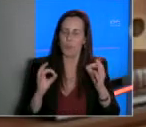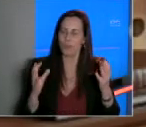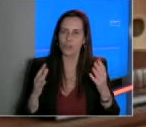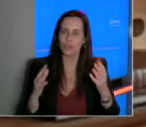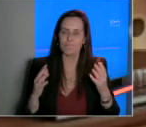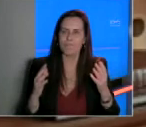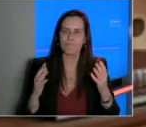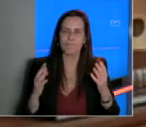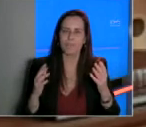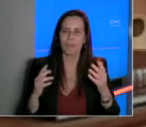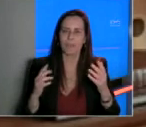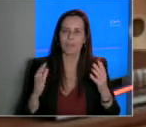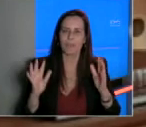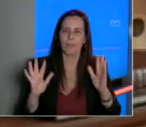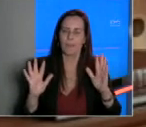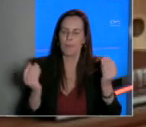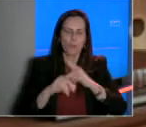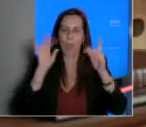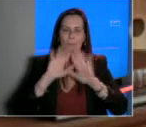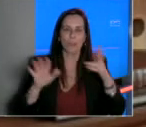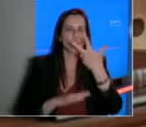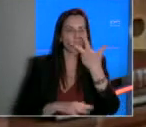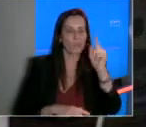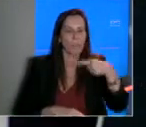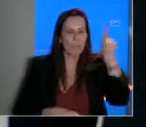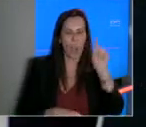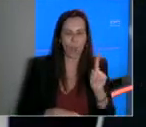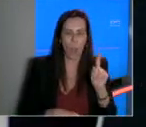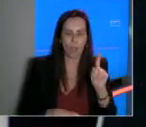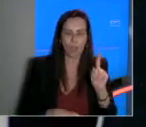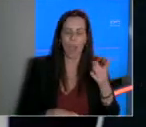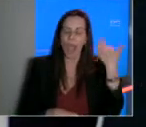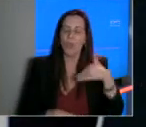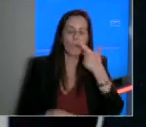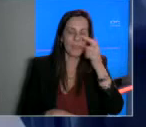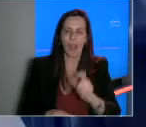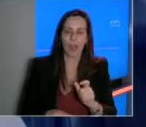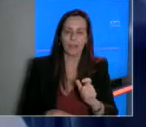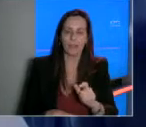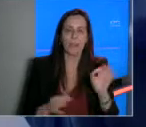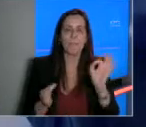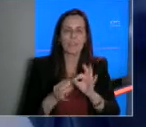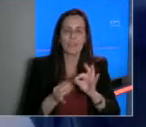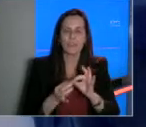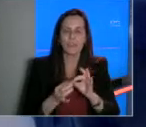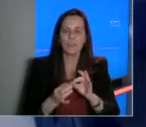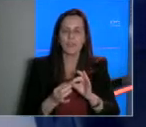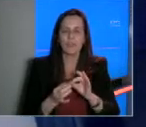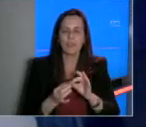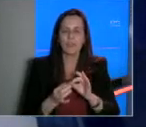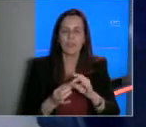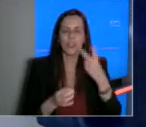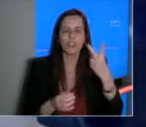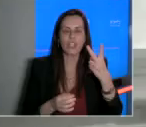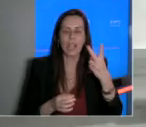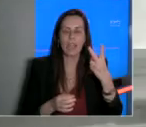אחר, אבל אני מדבר איתכם על ה-31 בינואר. 31 בינואר היו באיטליה בסך הכל שניים סינים עם